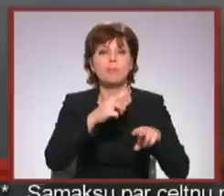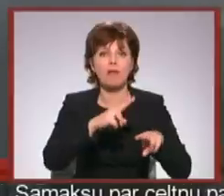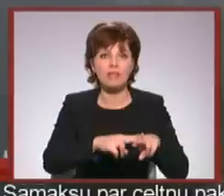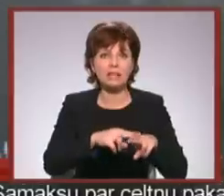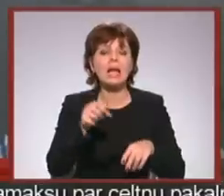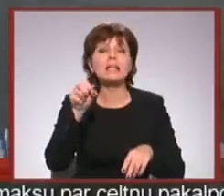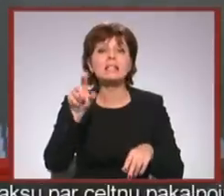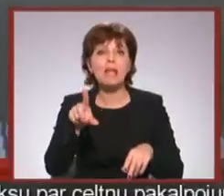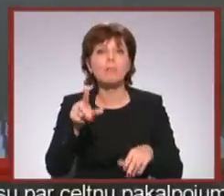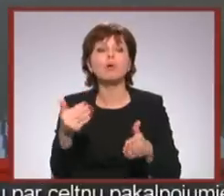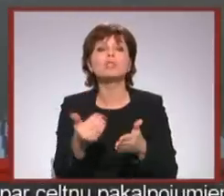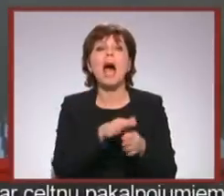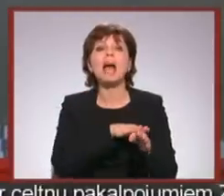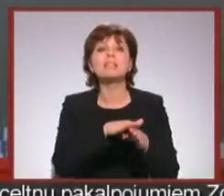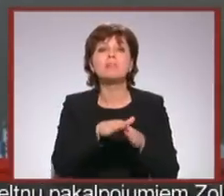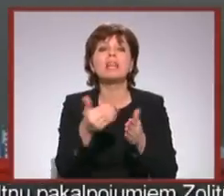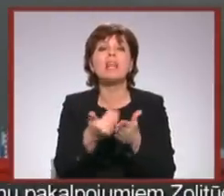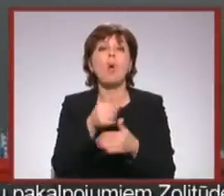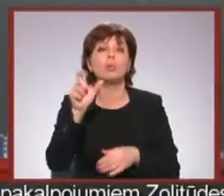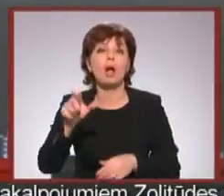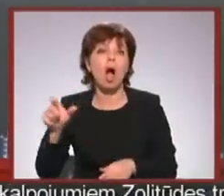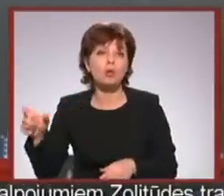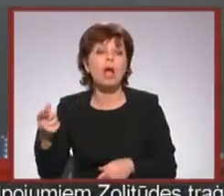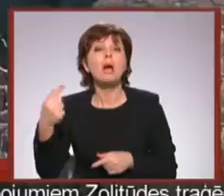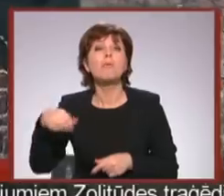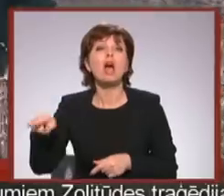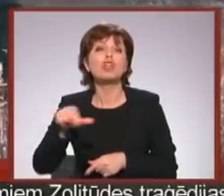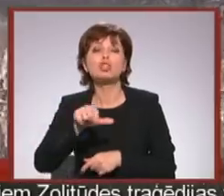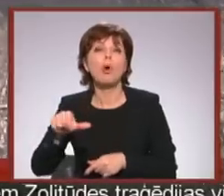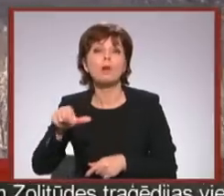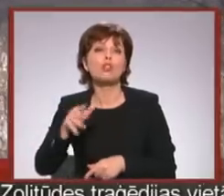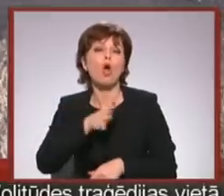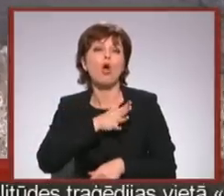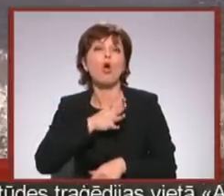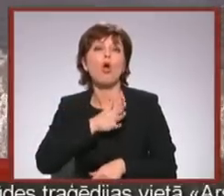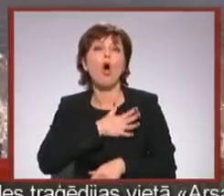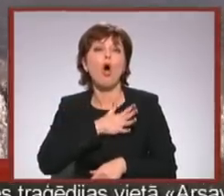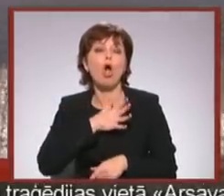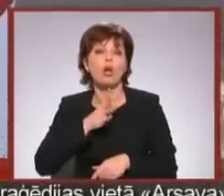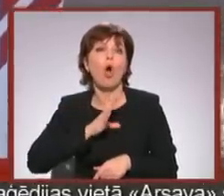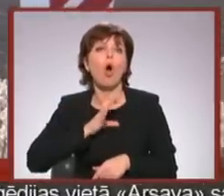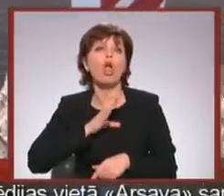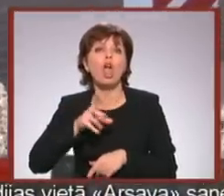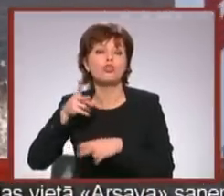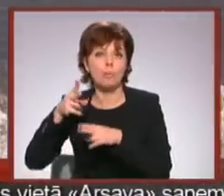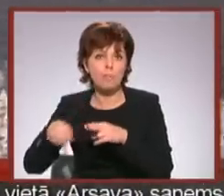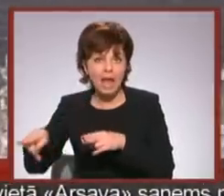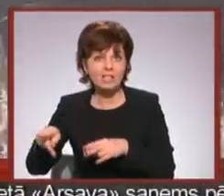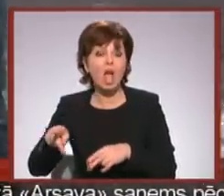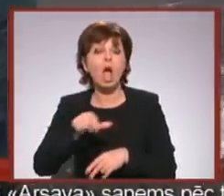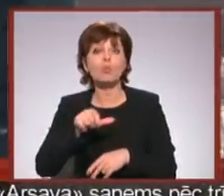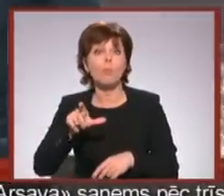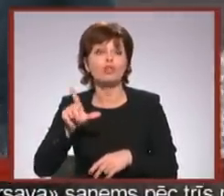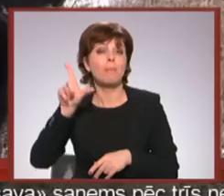tikšot aizpildītas ar jauniem kadriem, kuri absolvējis robežsardzes koledžu. Pozitīva ziņa esot arī tā, ka daži no robežsargiem, kuri devušies peļņā